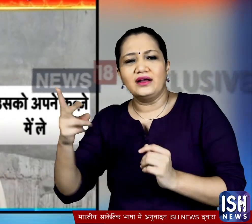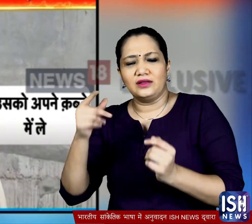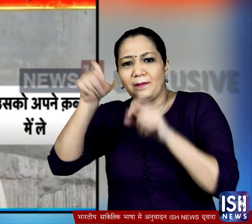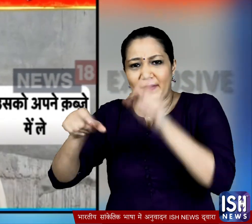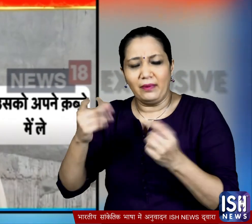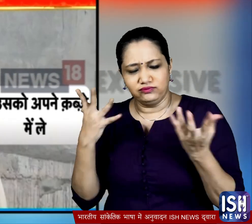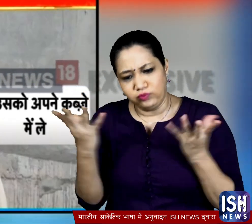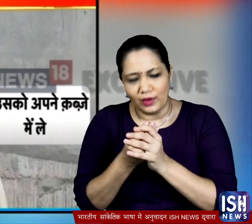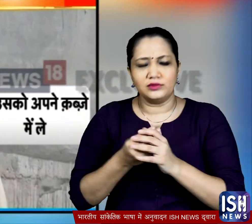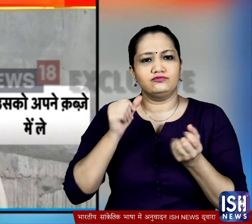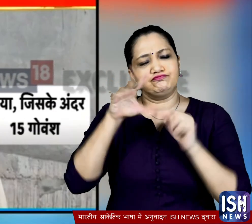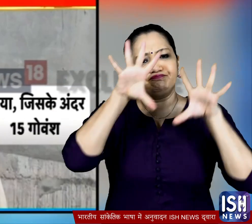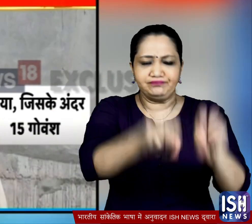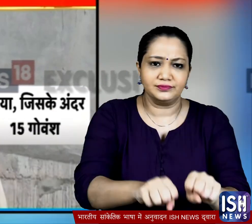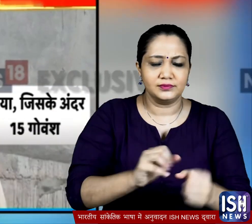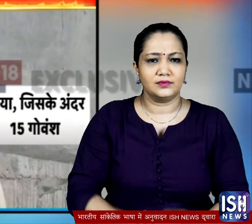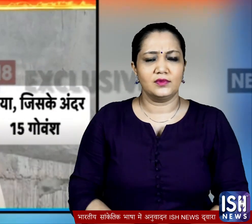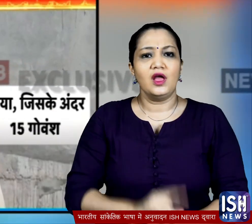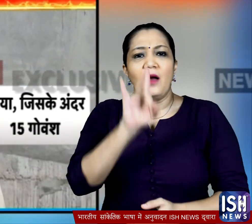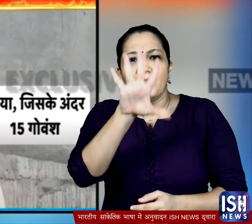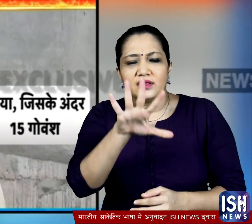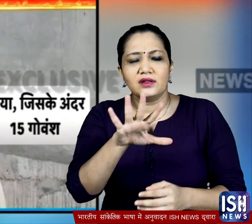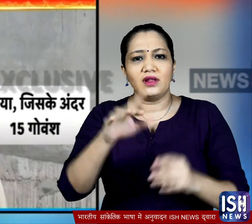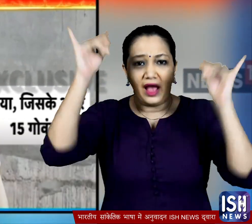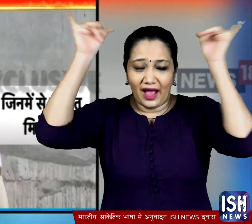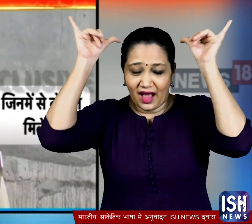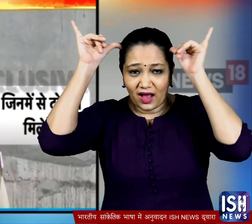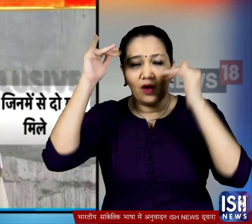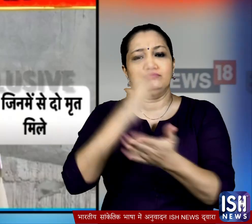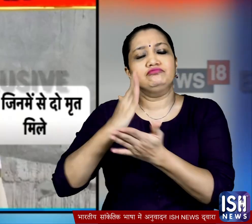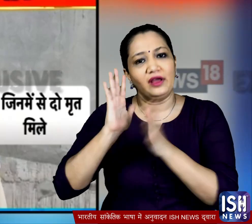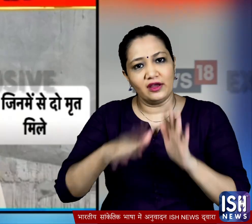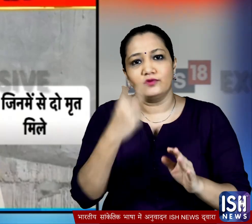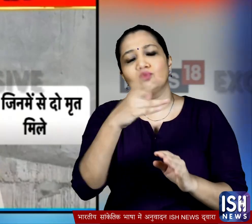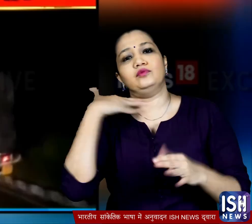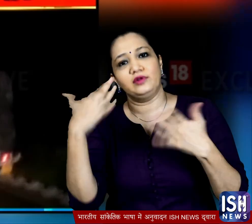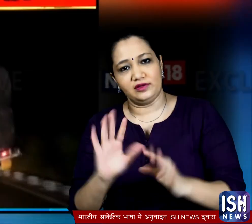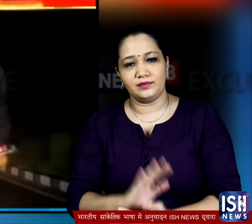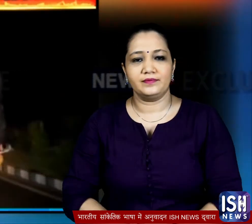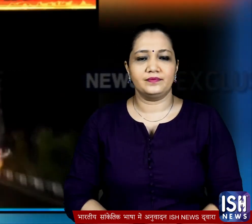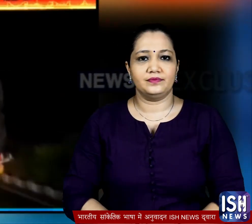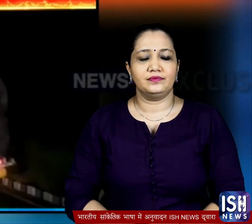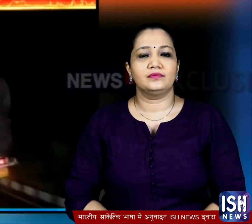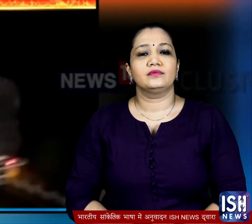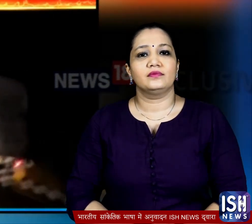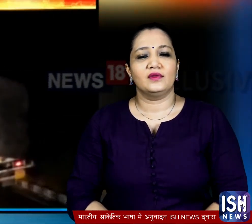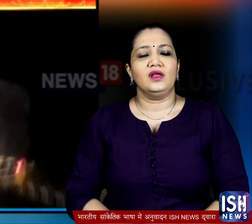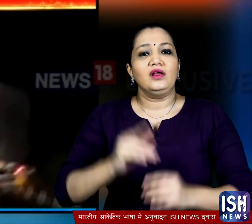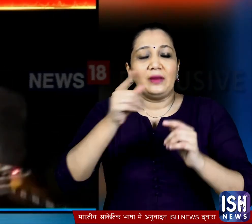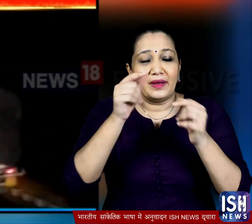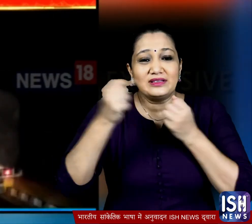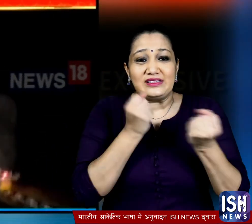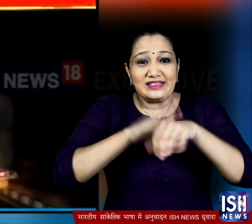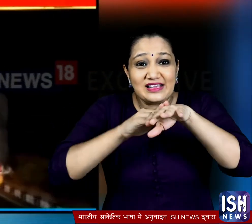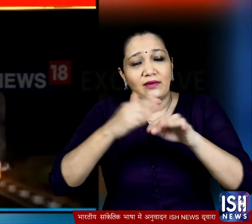से उसको अपने कब्जा में ले लिया, जिसके अंदर 15 गोवंश थे, जिनमें से 2 मृत मिले। हालांकि इस एक्शन के दौरान ट्रक